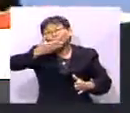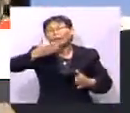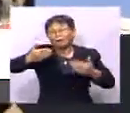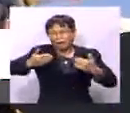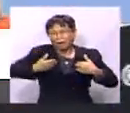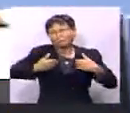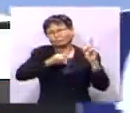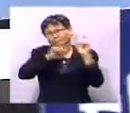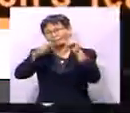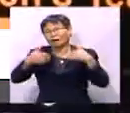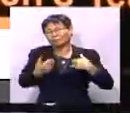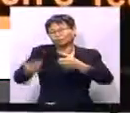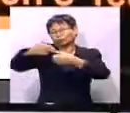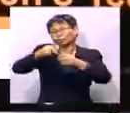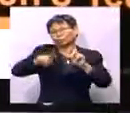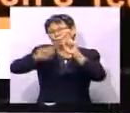turut ke Bangkok.